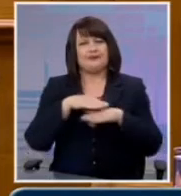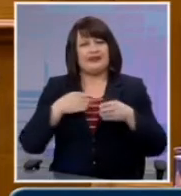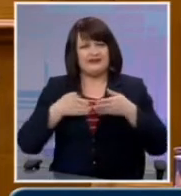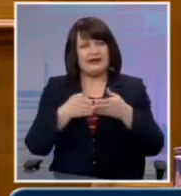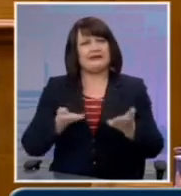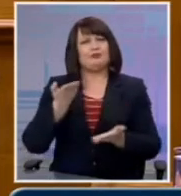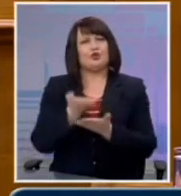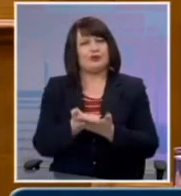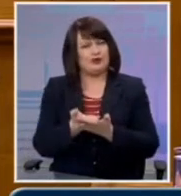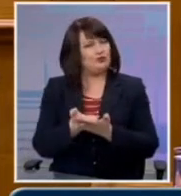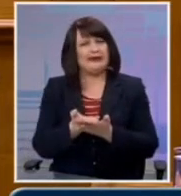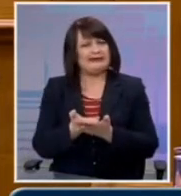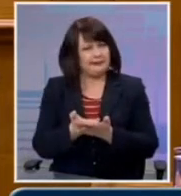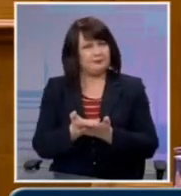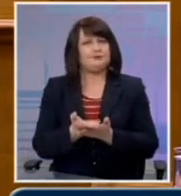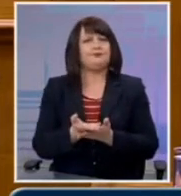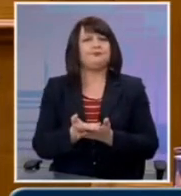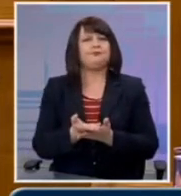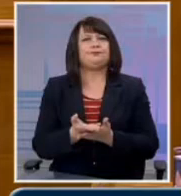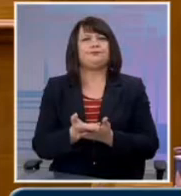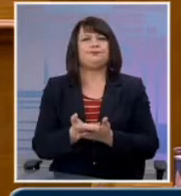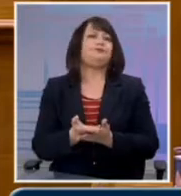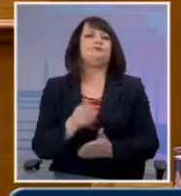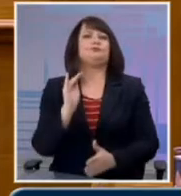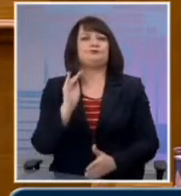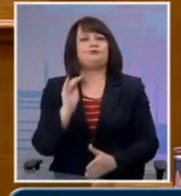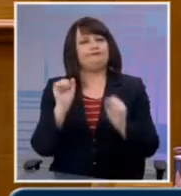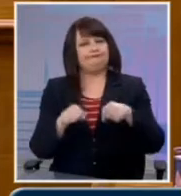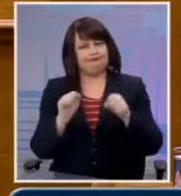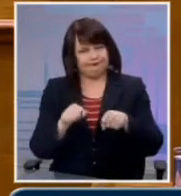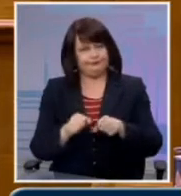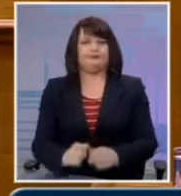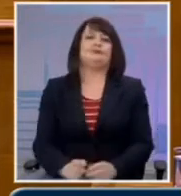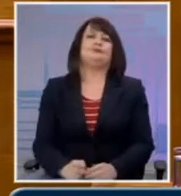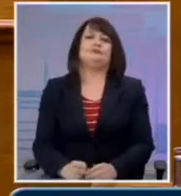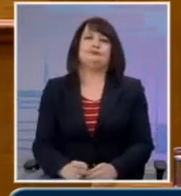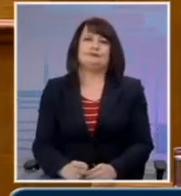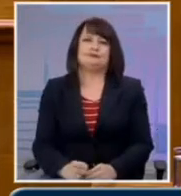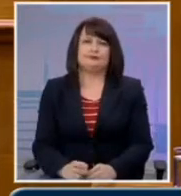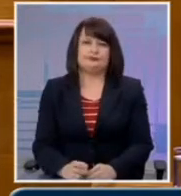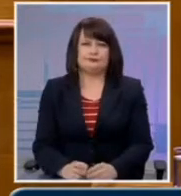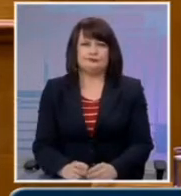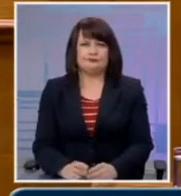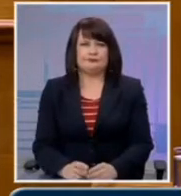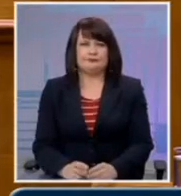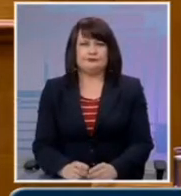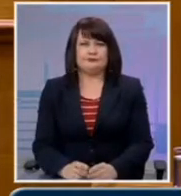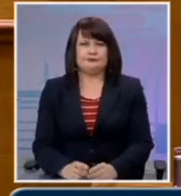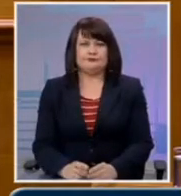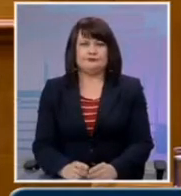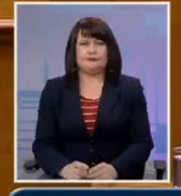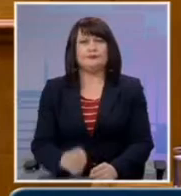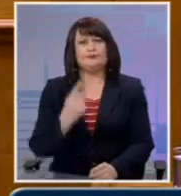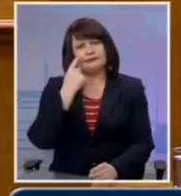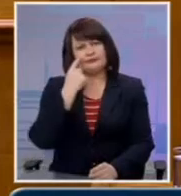Ναυτιλίας και Νησιωτικής Πολιτικής στο Σώμα προς έγκριση. Ξεκινώ και θα δείτε